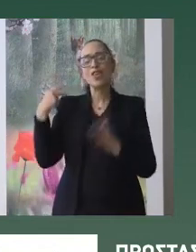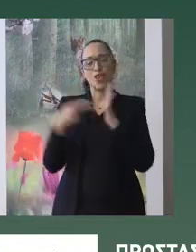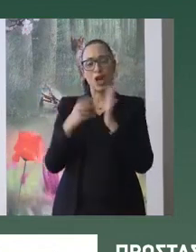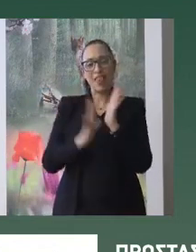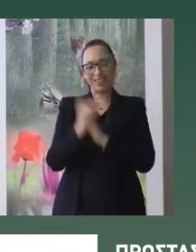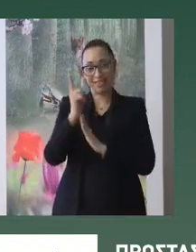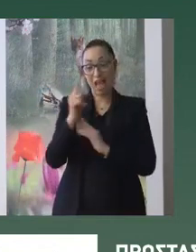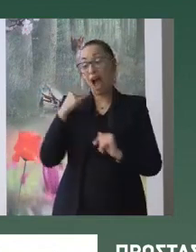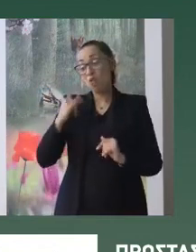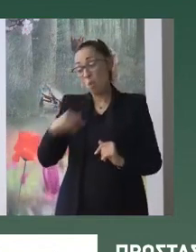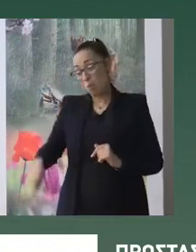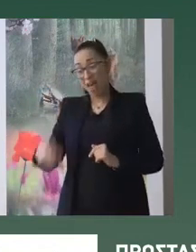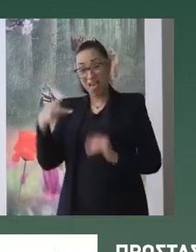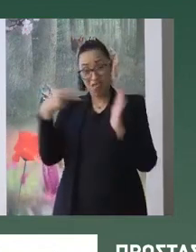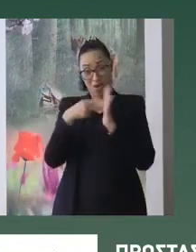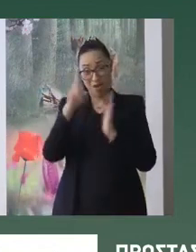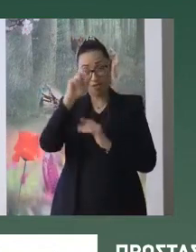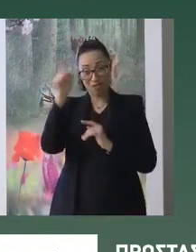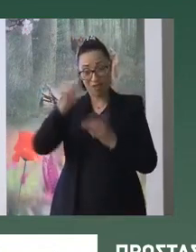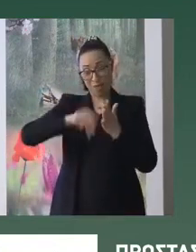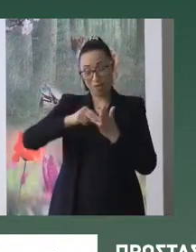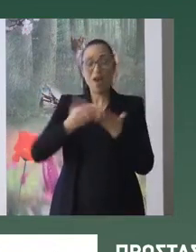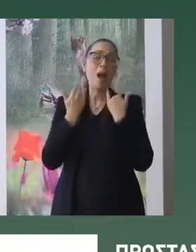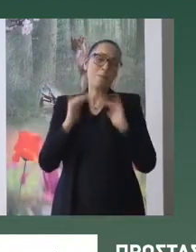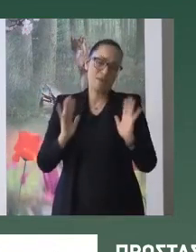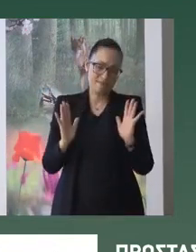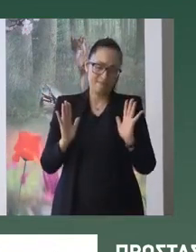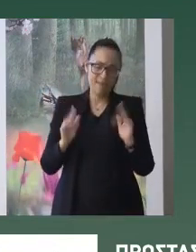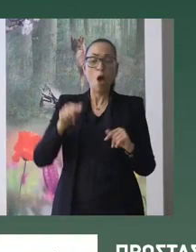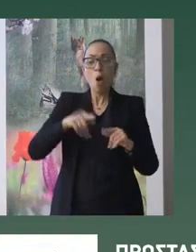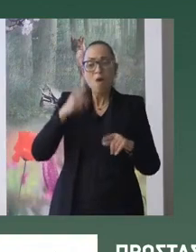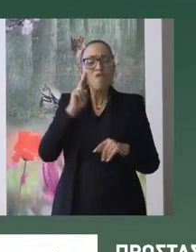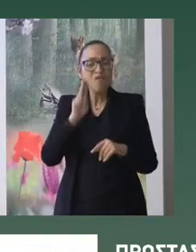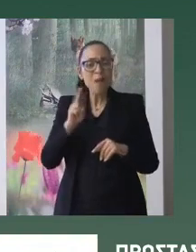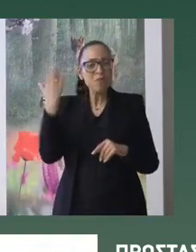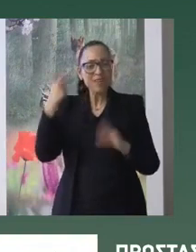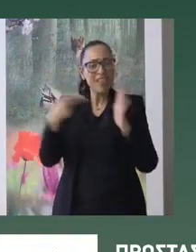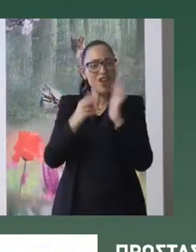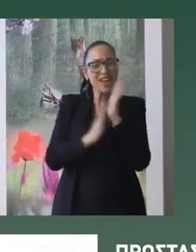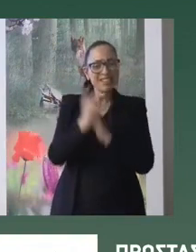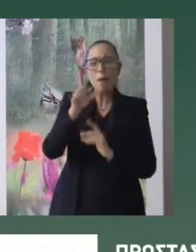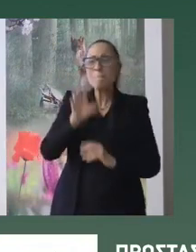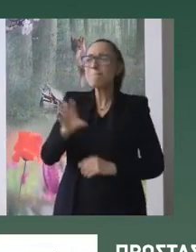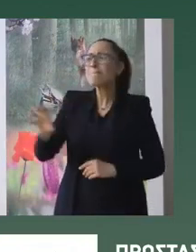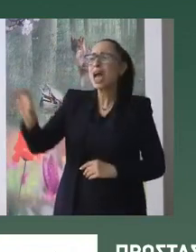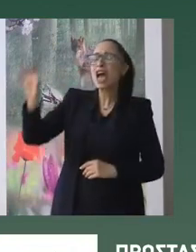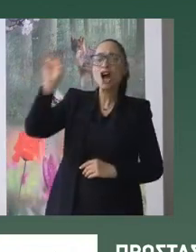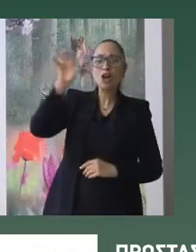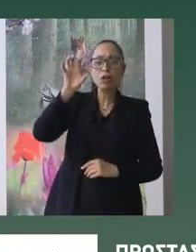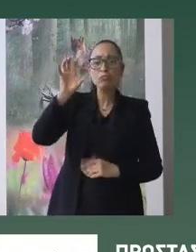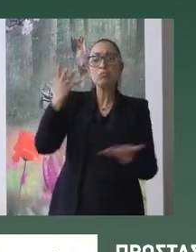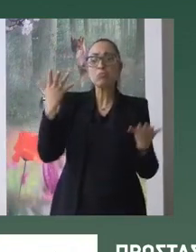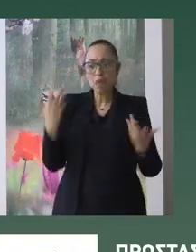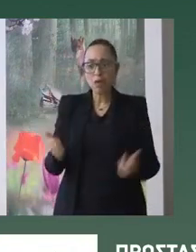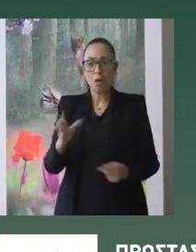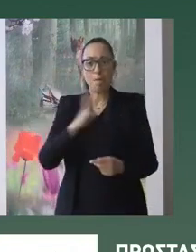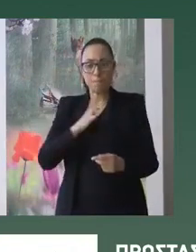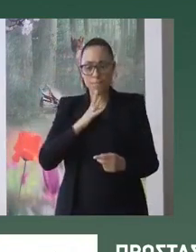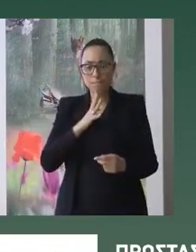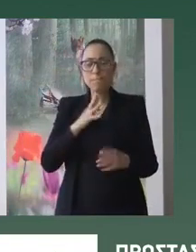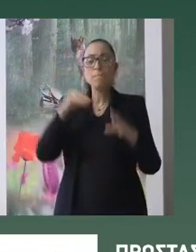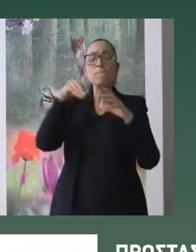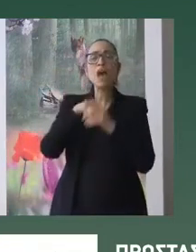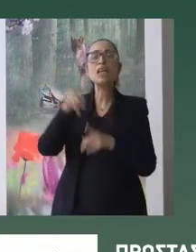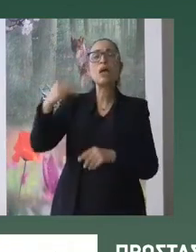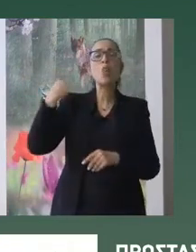21 ακόμα στη διάθεσή μας. Και τι βλέπετε εδώ, βλέπετε ότι όλες οι περιοχές της ευρύτερου συγκροτήματος παίρνουν πληθυσμό από το